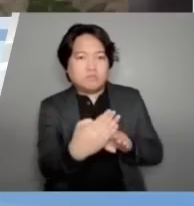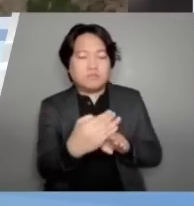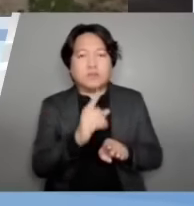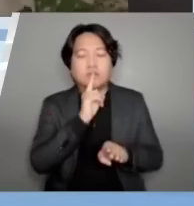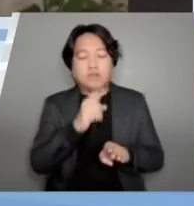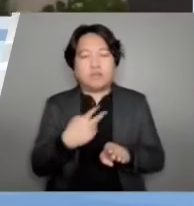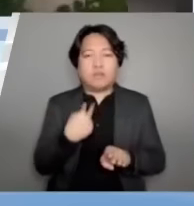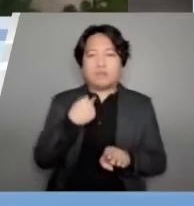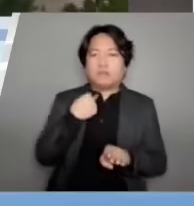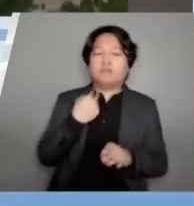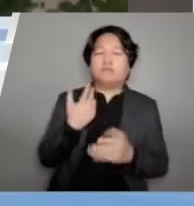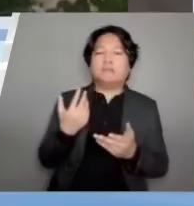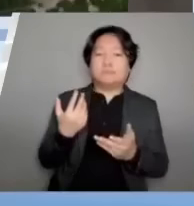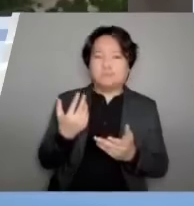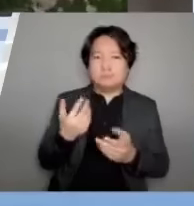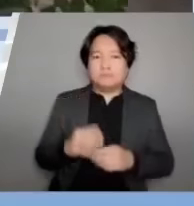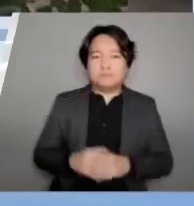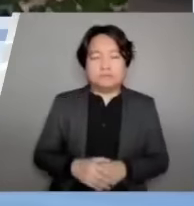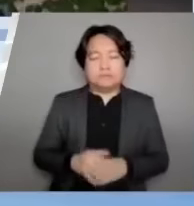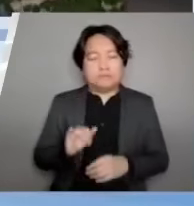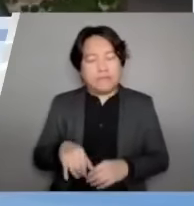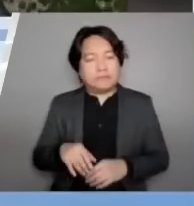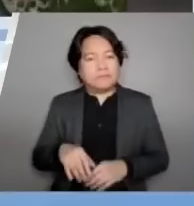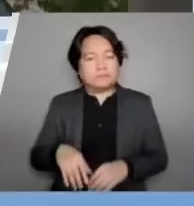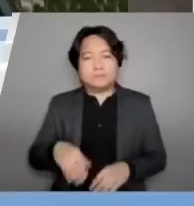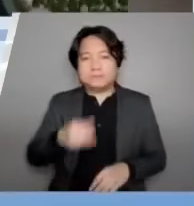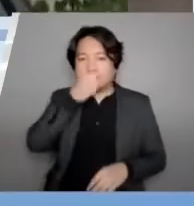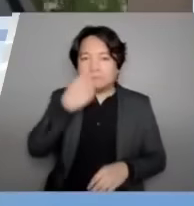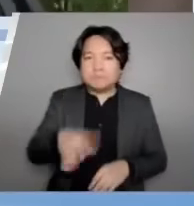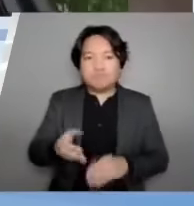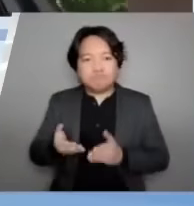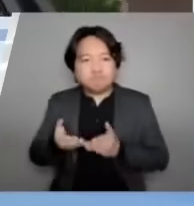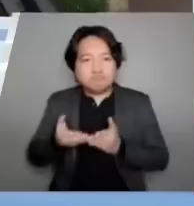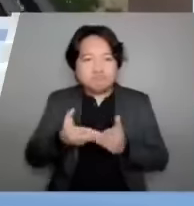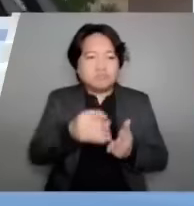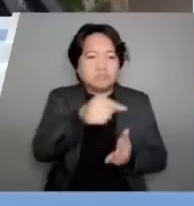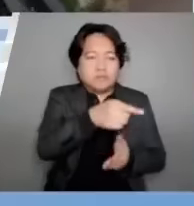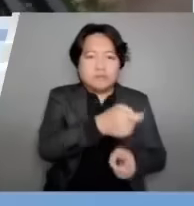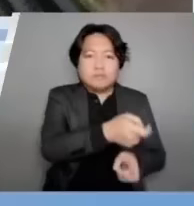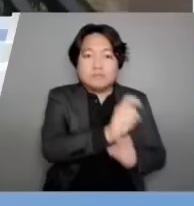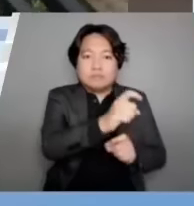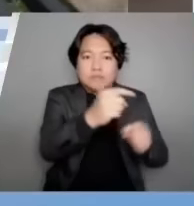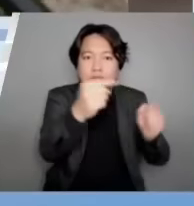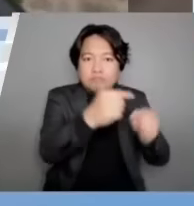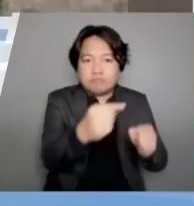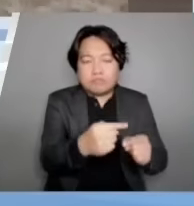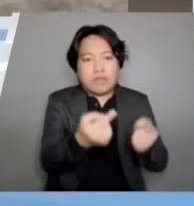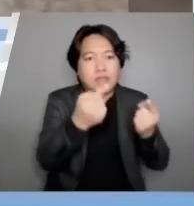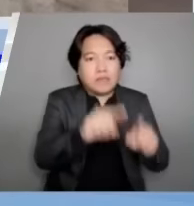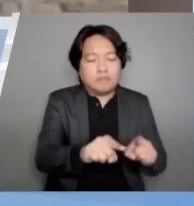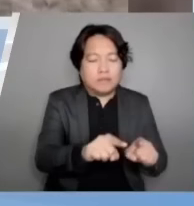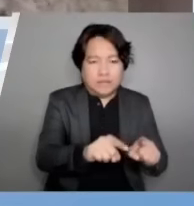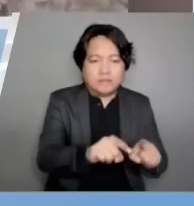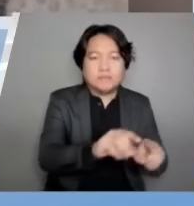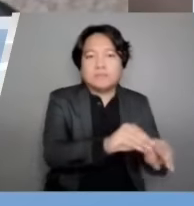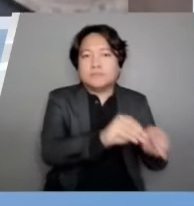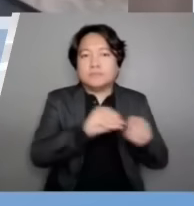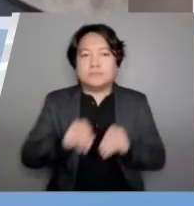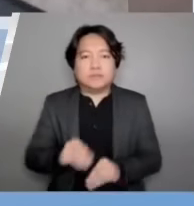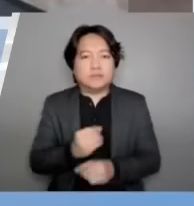nautical miles mula ang Baho de Masinloc kung saan naroon ang mga sugatang mangingisda. We were subjected to different dangerous